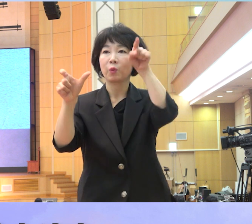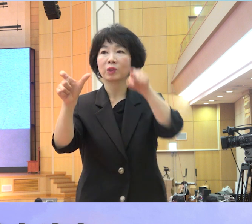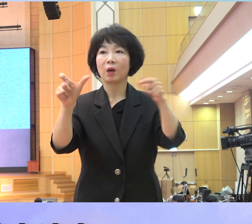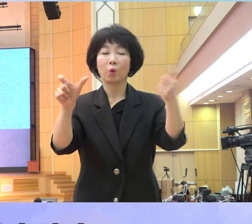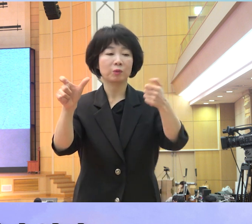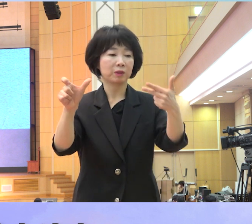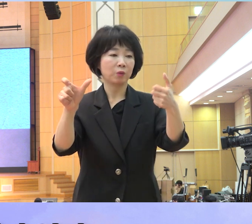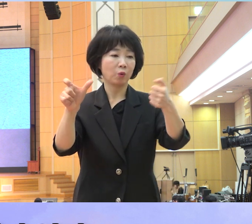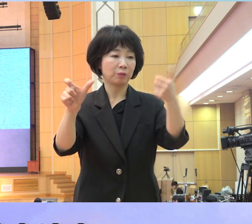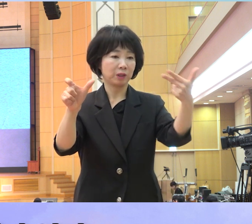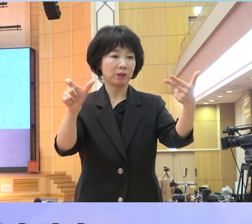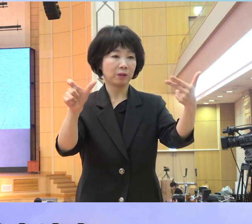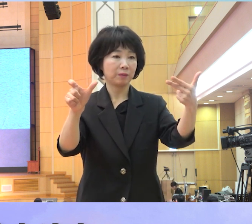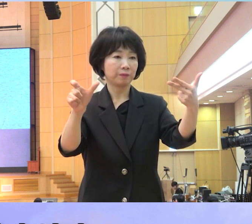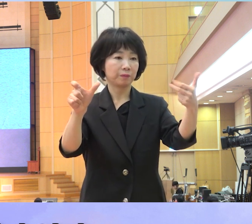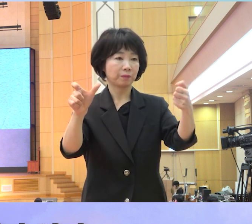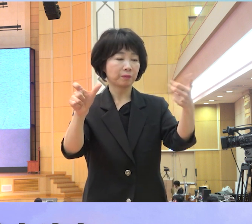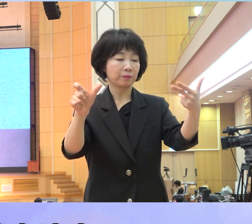읽어보겠습니다.